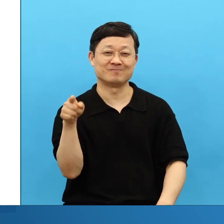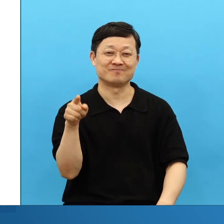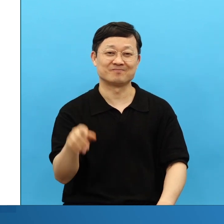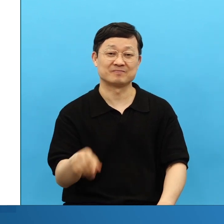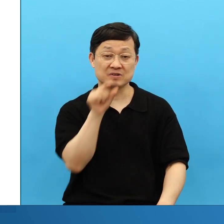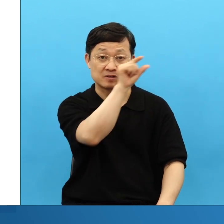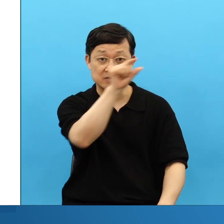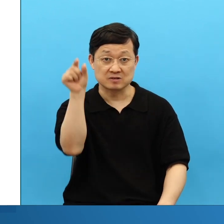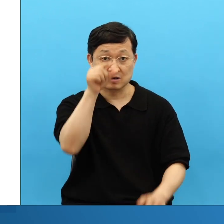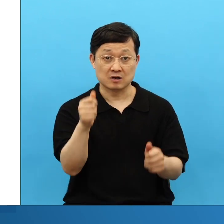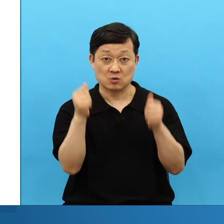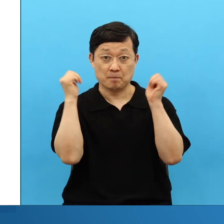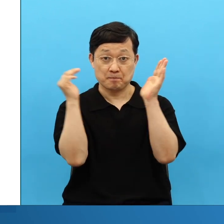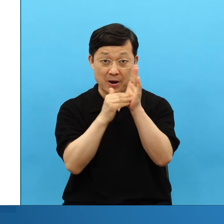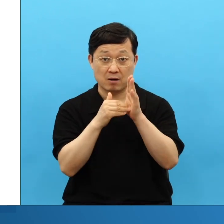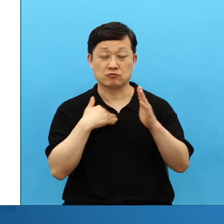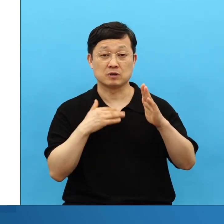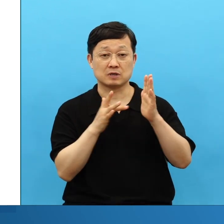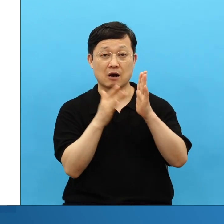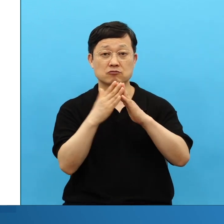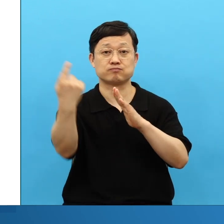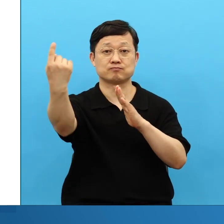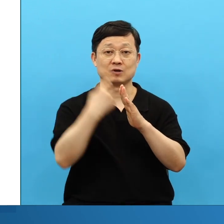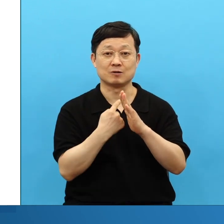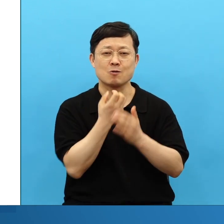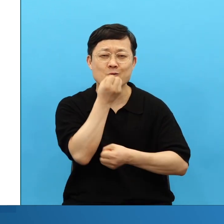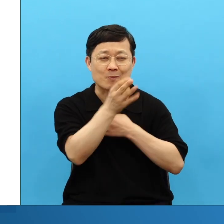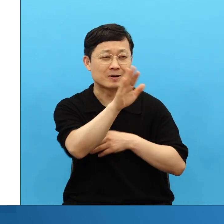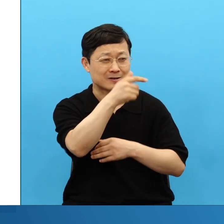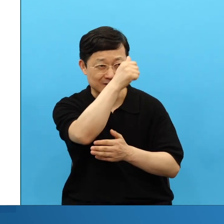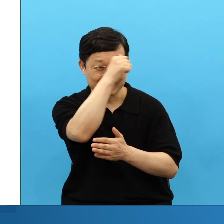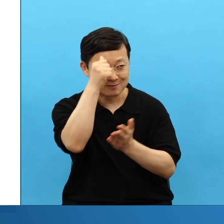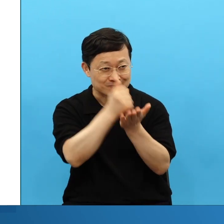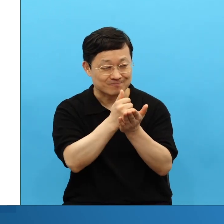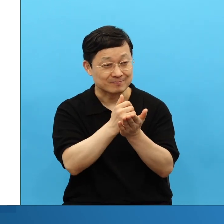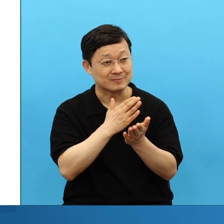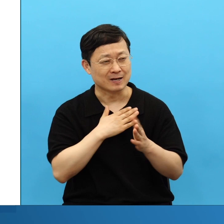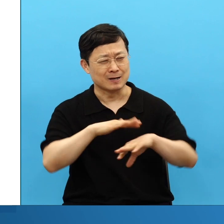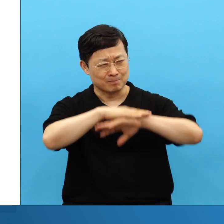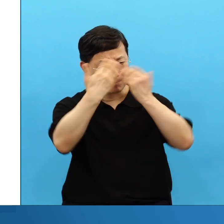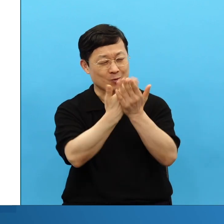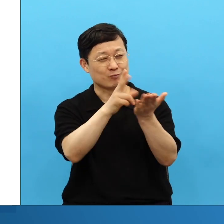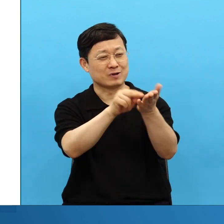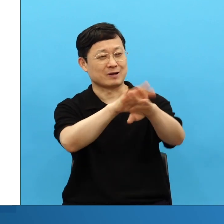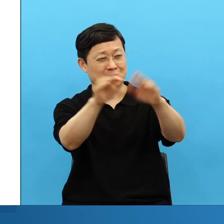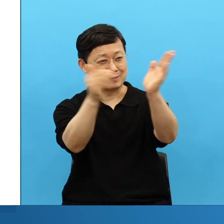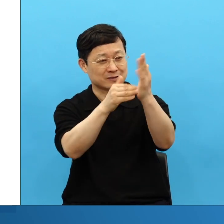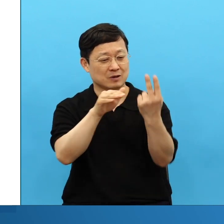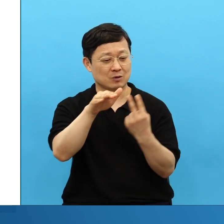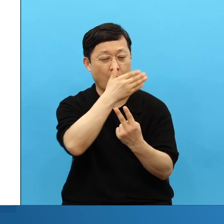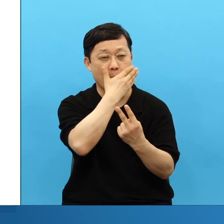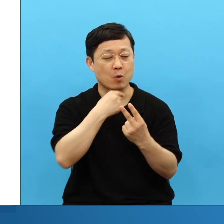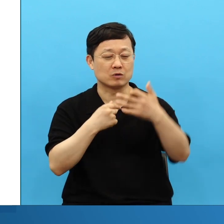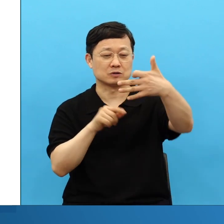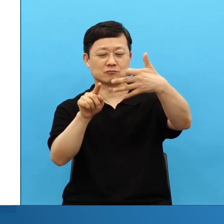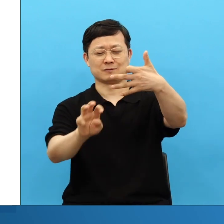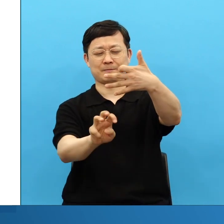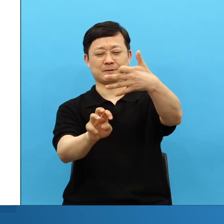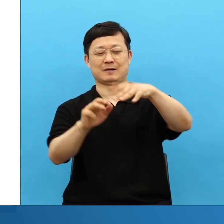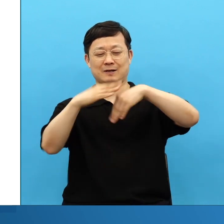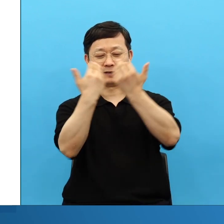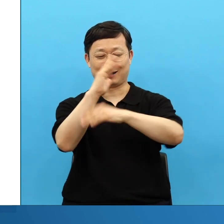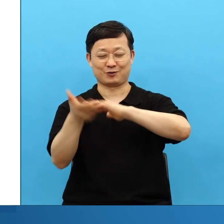신학교 졸업하고 저에게 약국에 탁 와서 이런 고백을 하는 거예요. 장로님, 저는 이제 다 끝났습니다. 요한복음 19장 30절 이라는